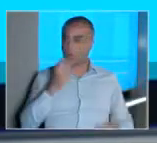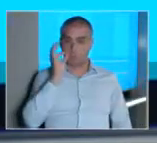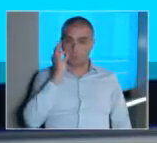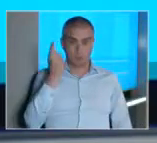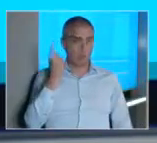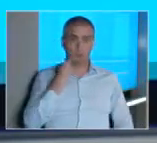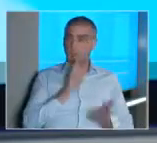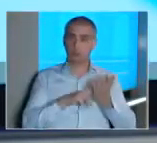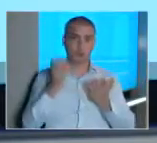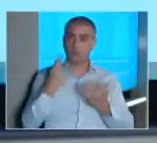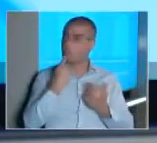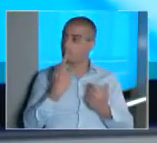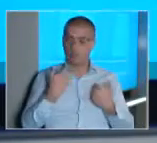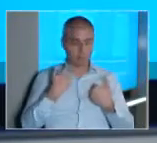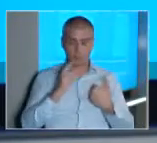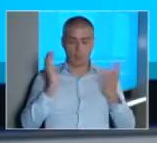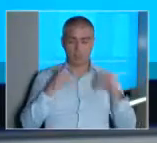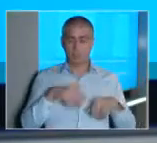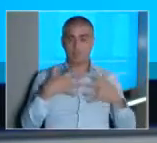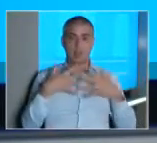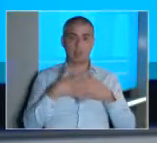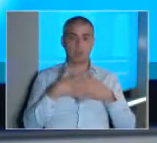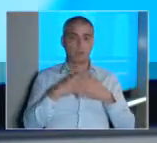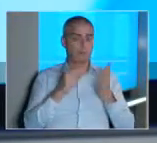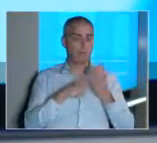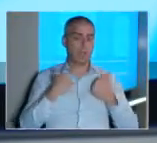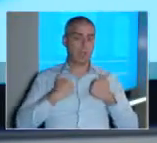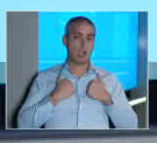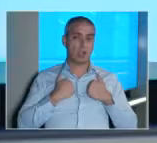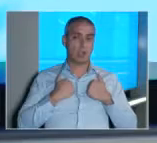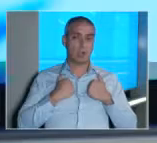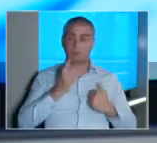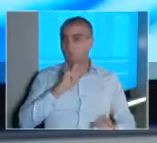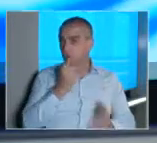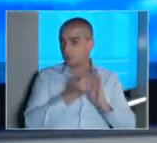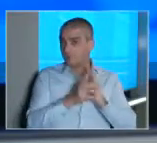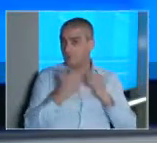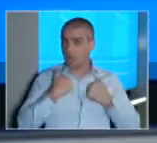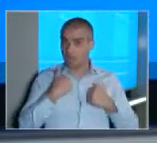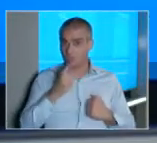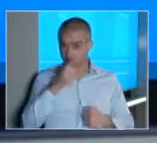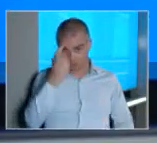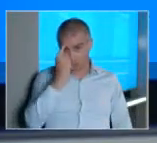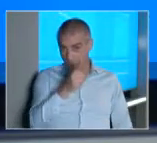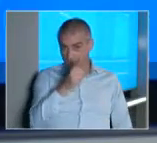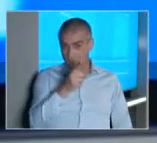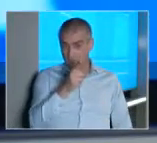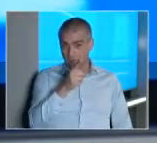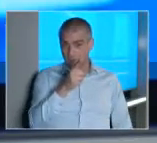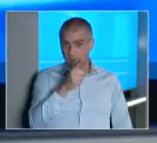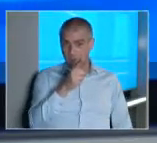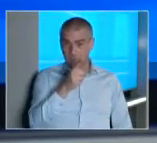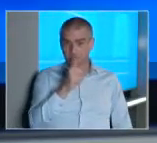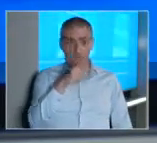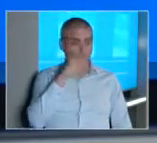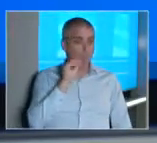ברק, יאמר לזכותו, אמר את זה, אני לא אפיל את האיחוד הזה על אגו. אגב, מי שוויתר על אגו, ואתה יודע את זה, יובל בין היתר,